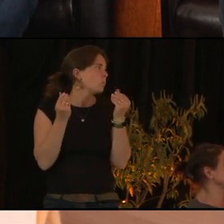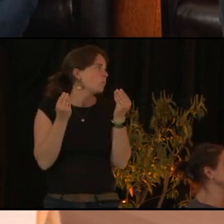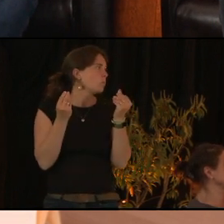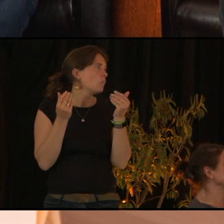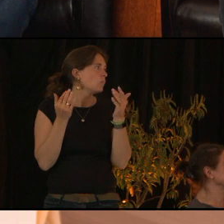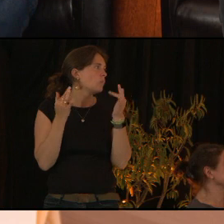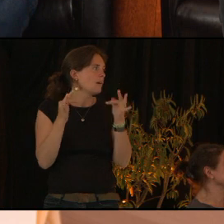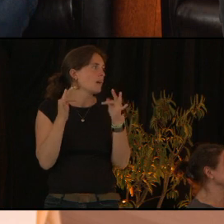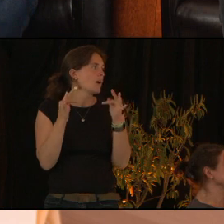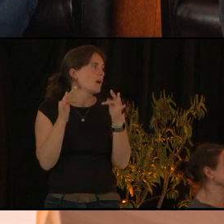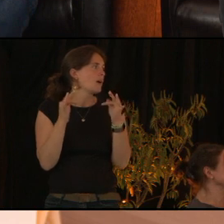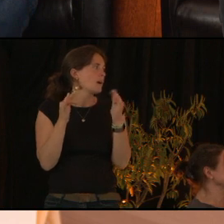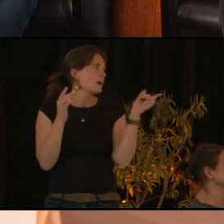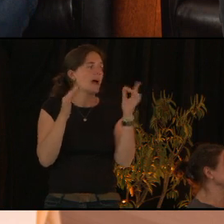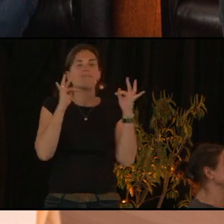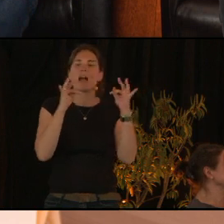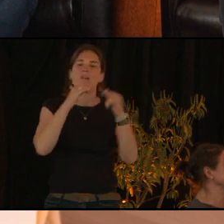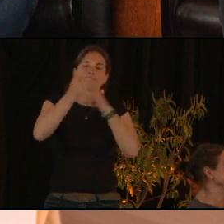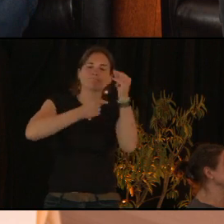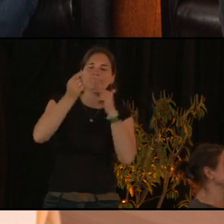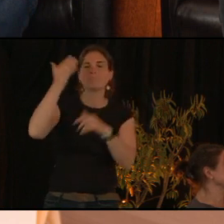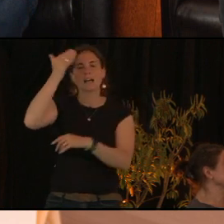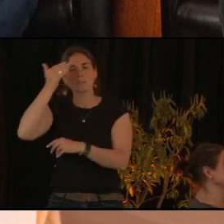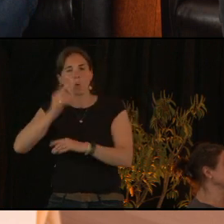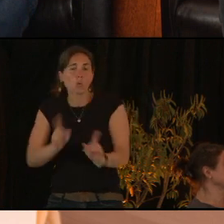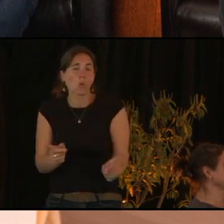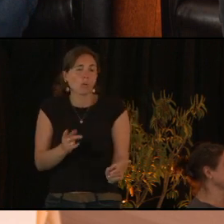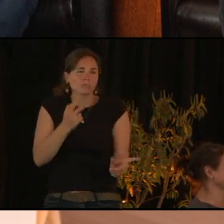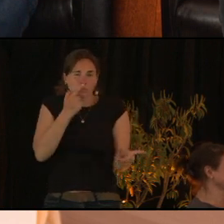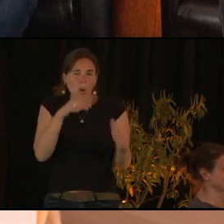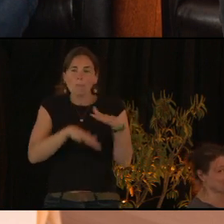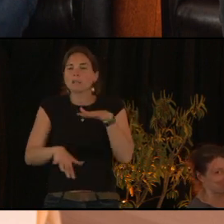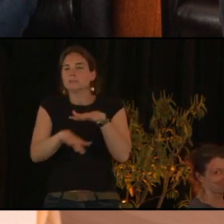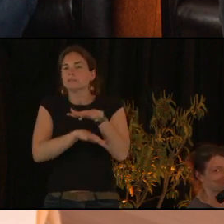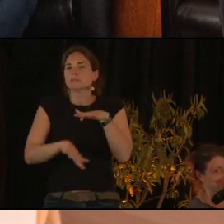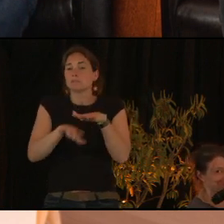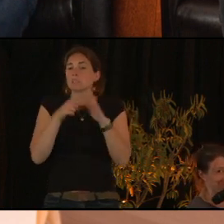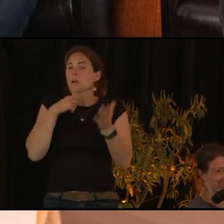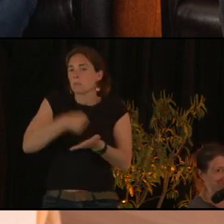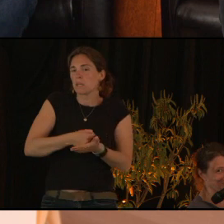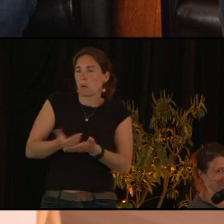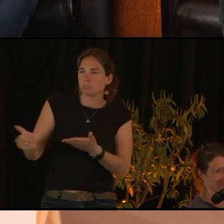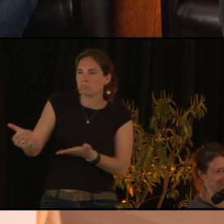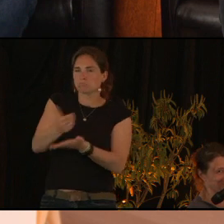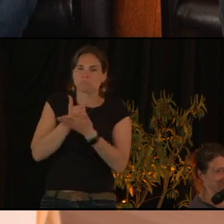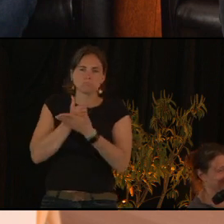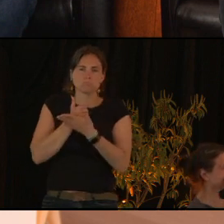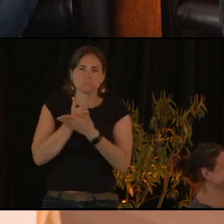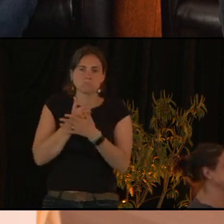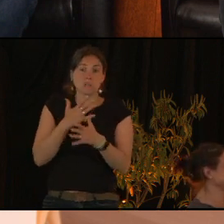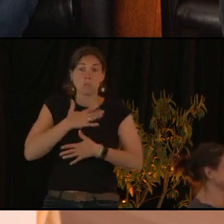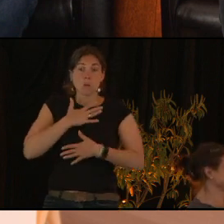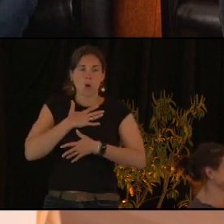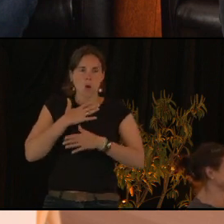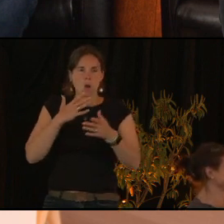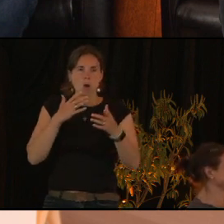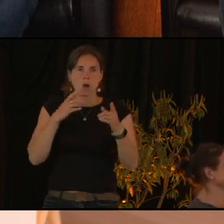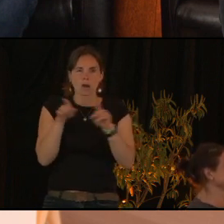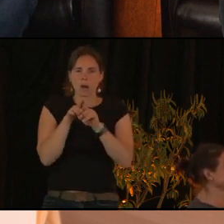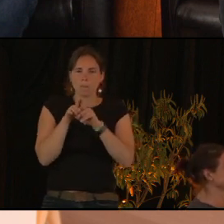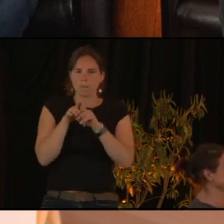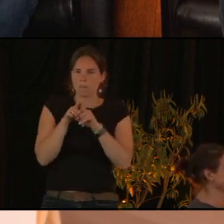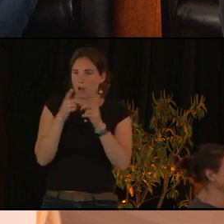remontent à la surface dans l'écriture sans même qu'on s'en aperçoive. Et plusieurs personnes m'ont dit, mais évidemment, dans ton texte, il y a Le désert des Tartares de Buzzati